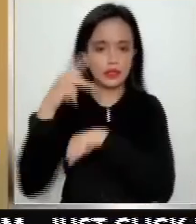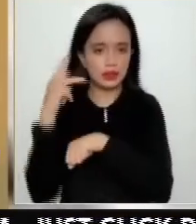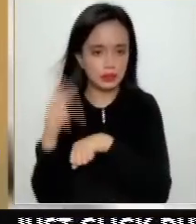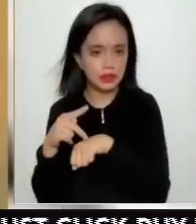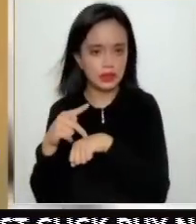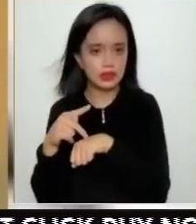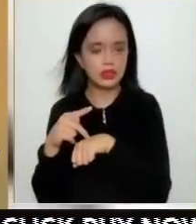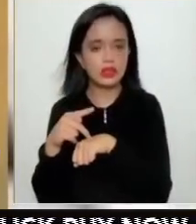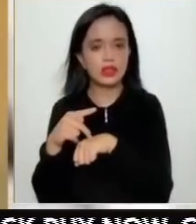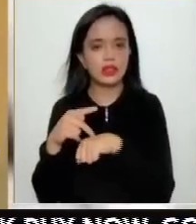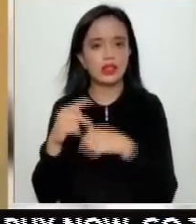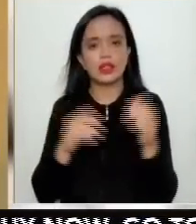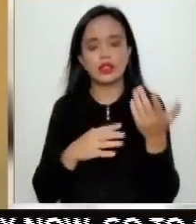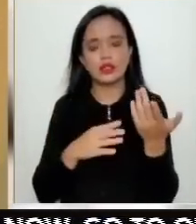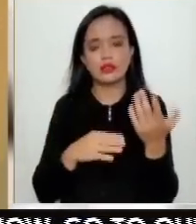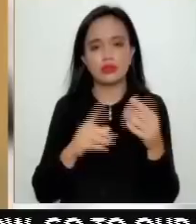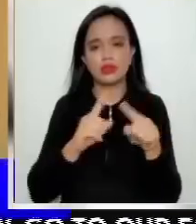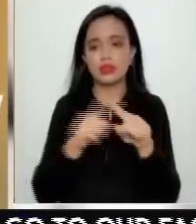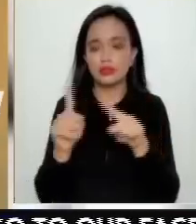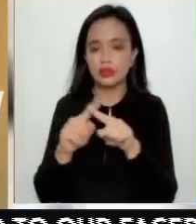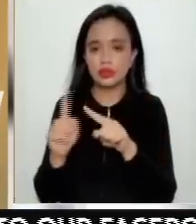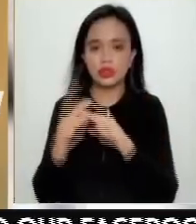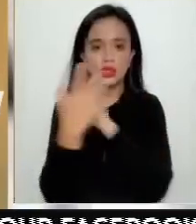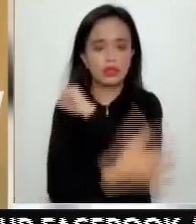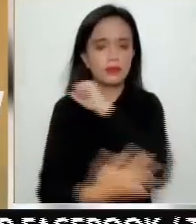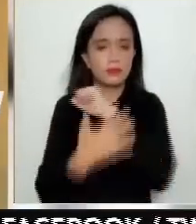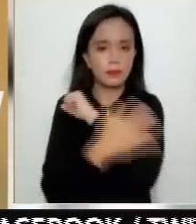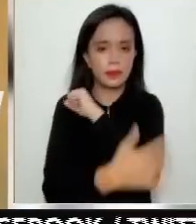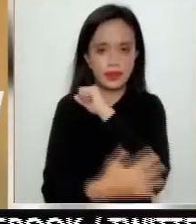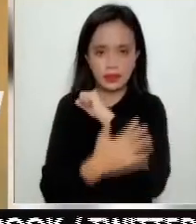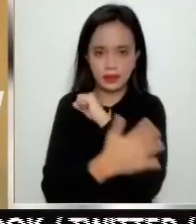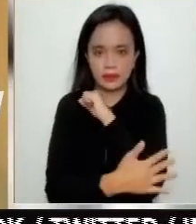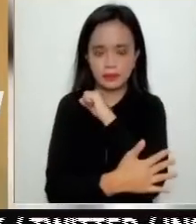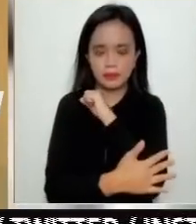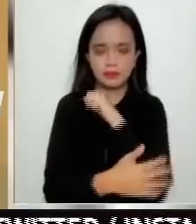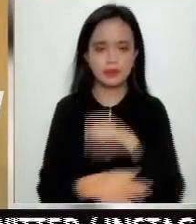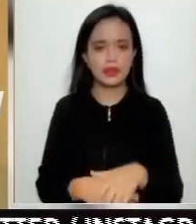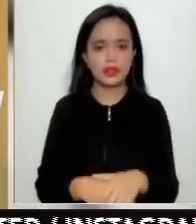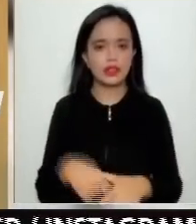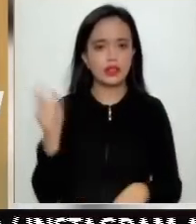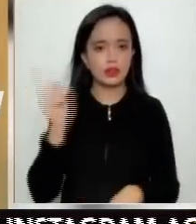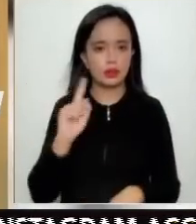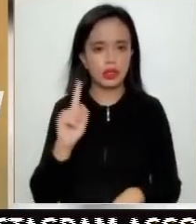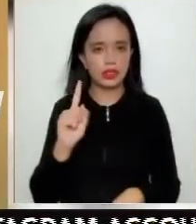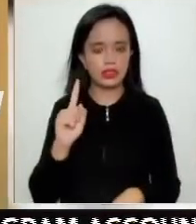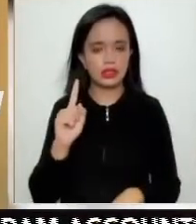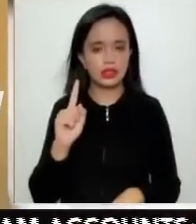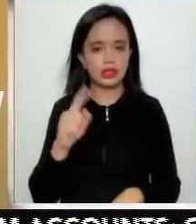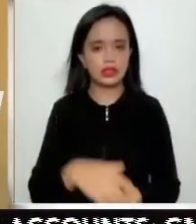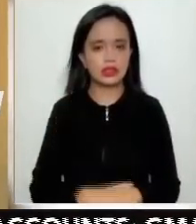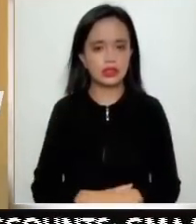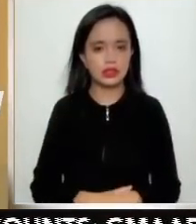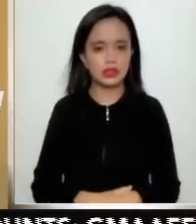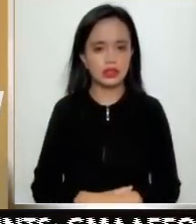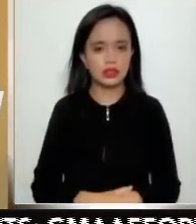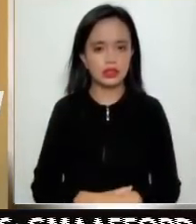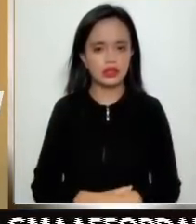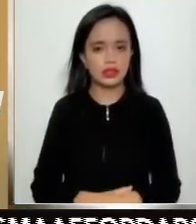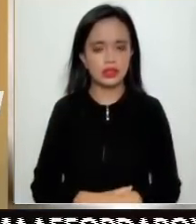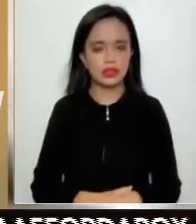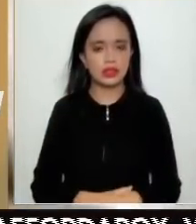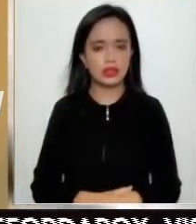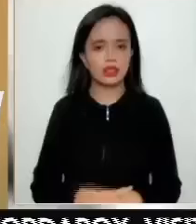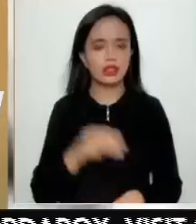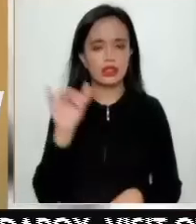developing countries in Asia. Our development is rooted in a friendly neighborhood and in the